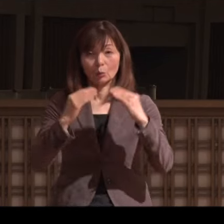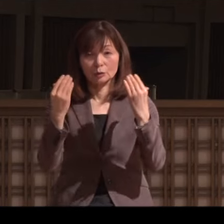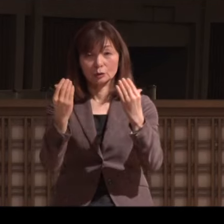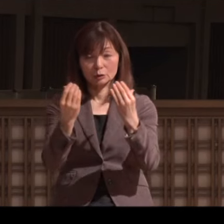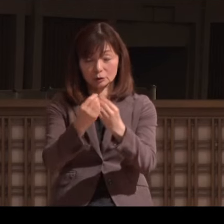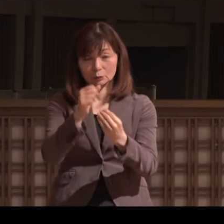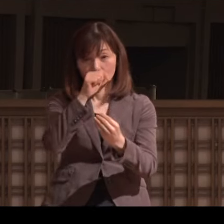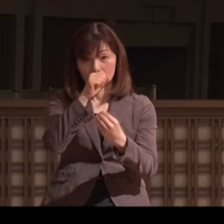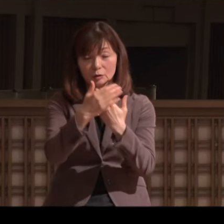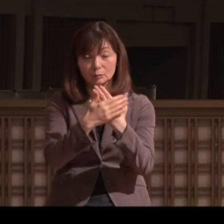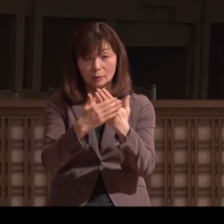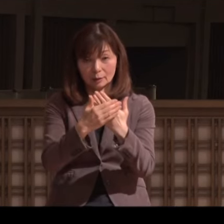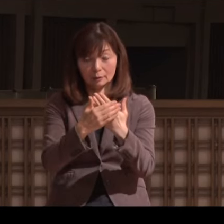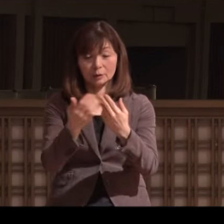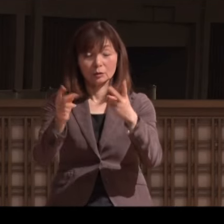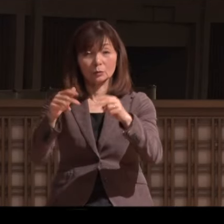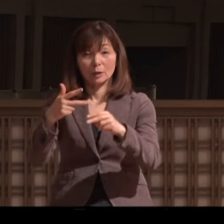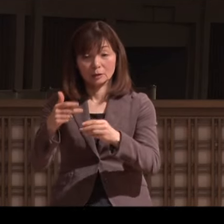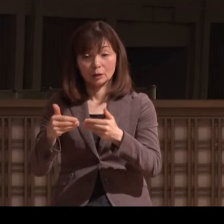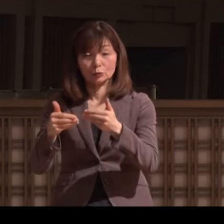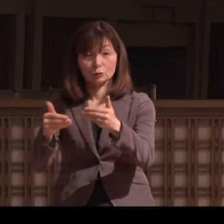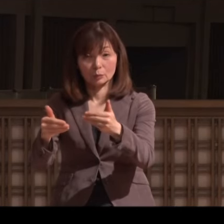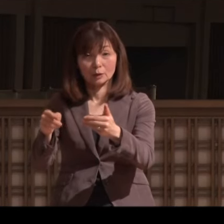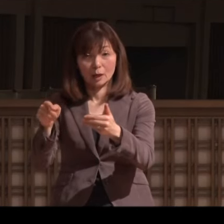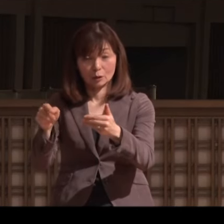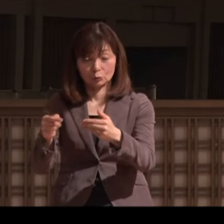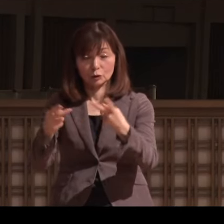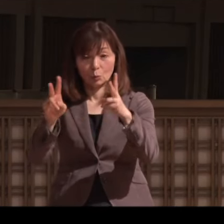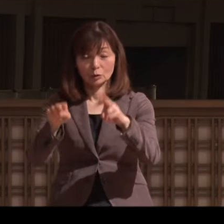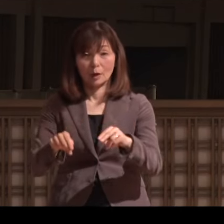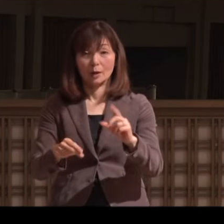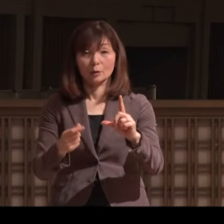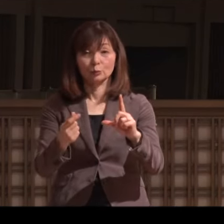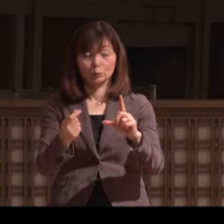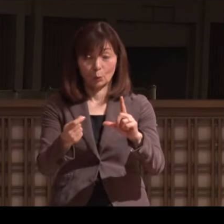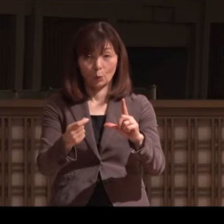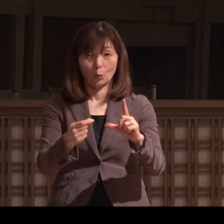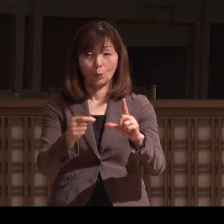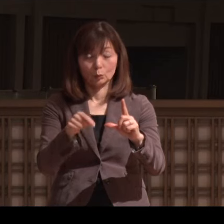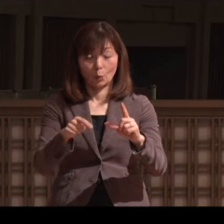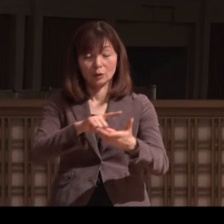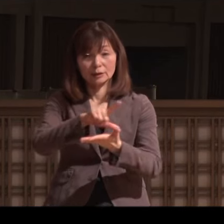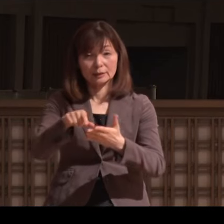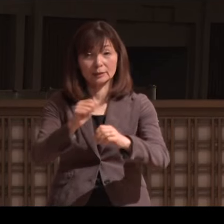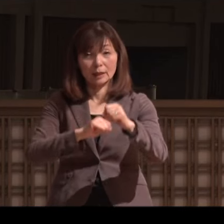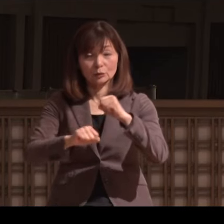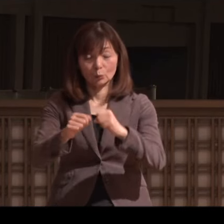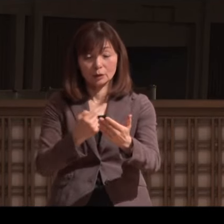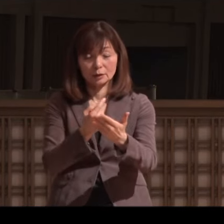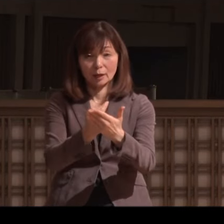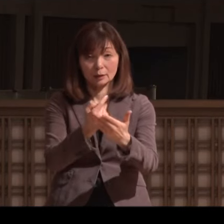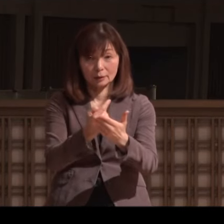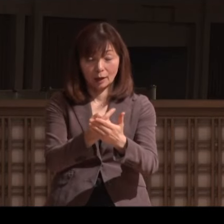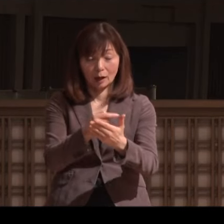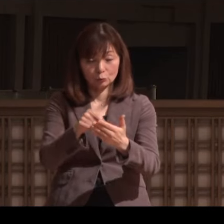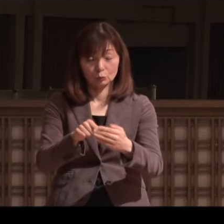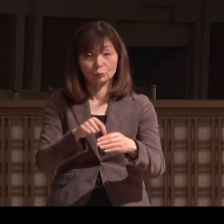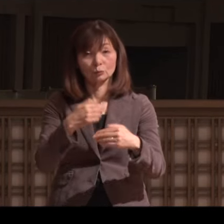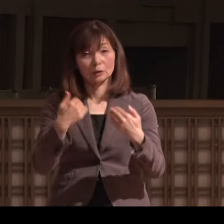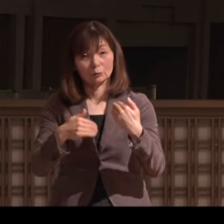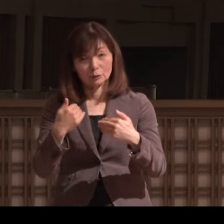か広島市が進めていこうとしています広島エルモの地域活動に参画することの楽し